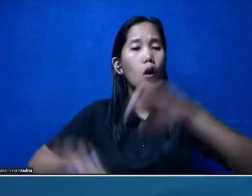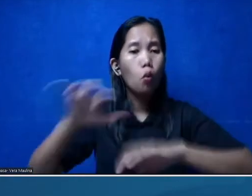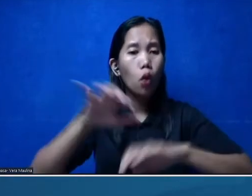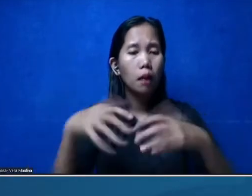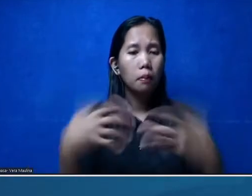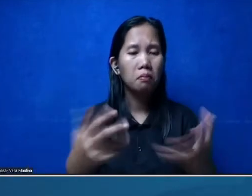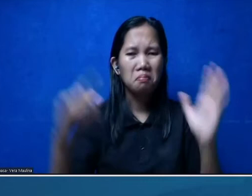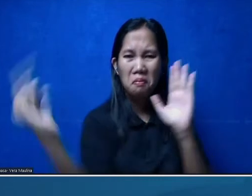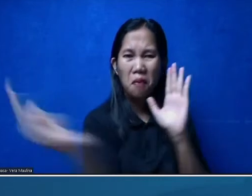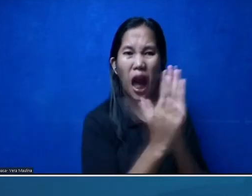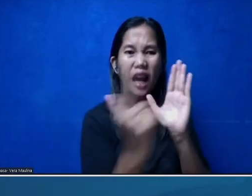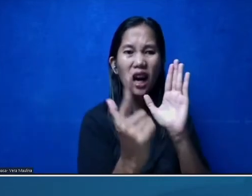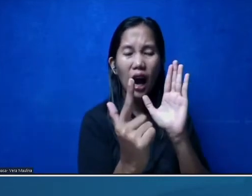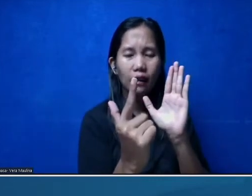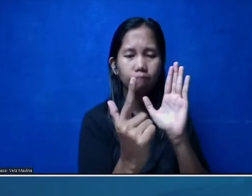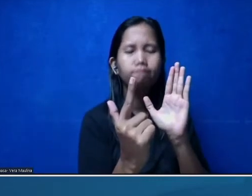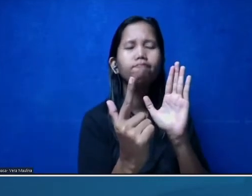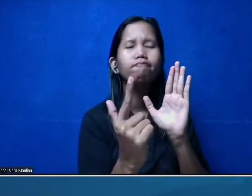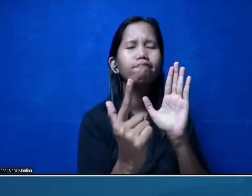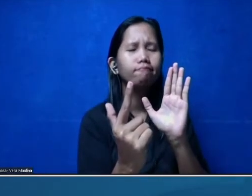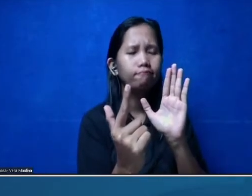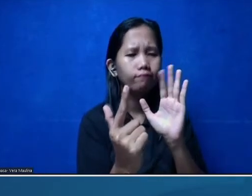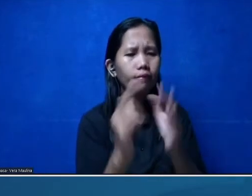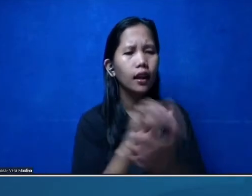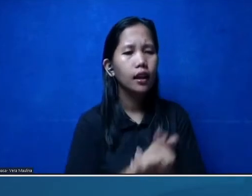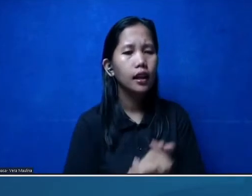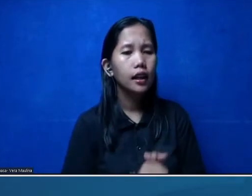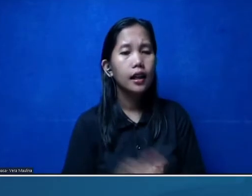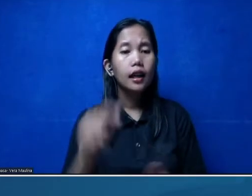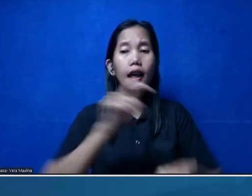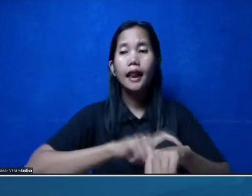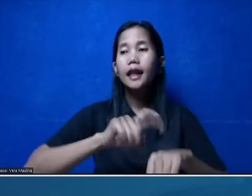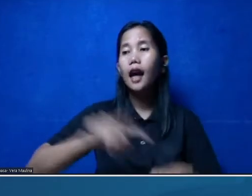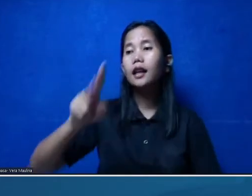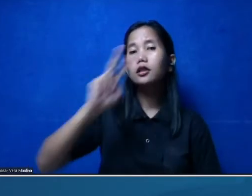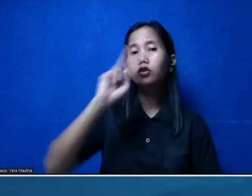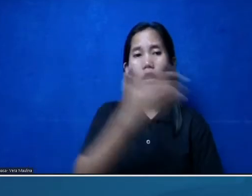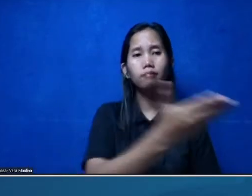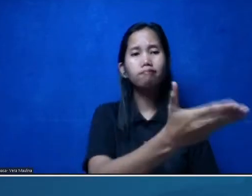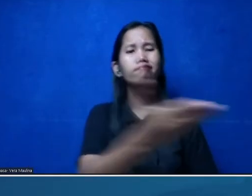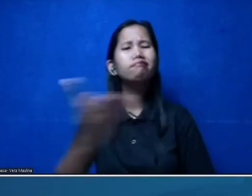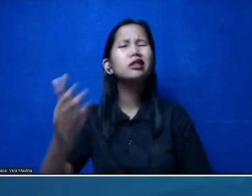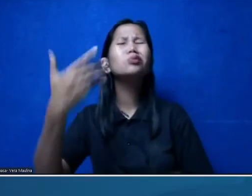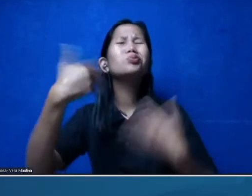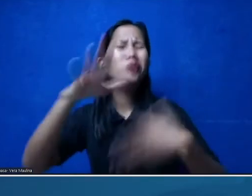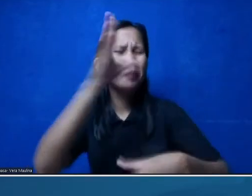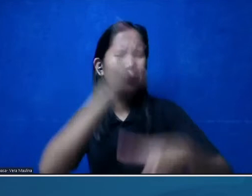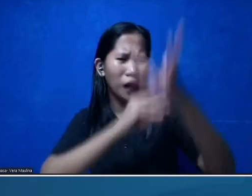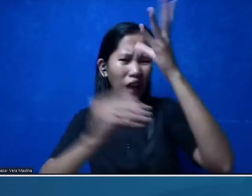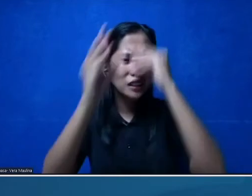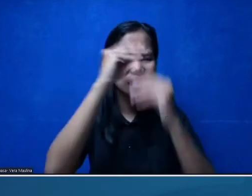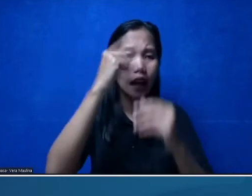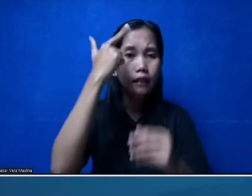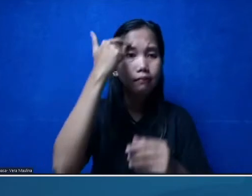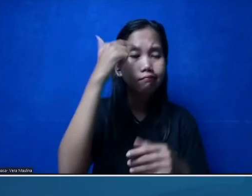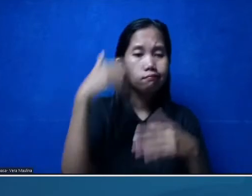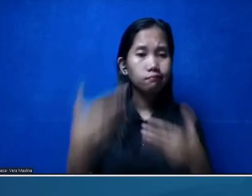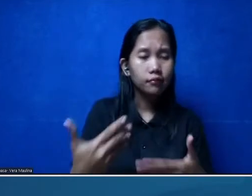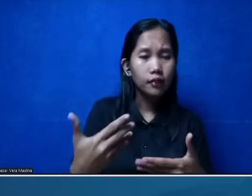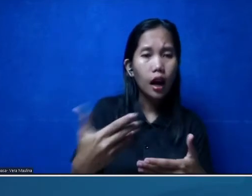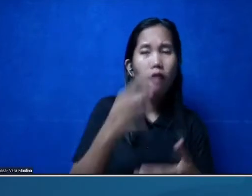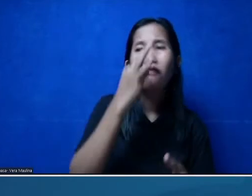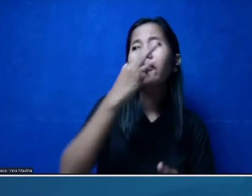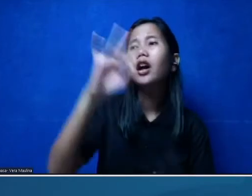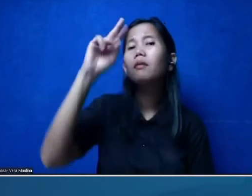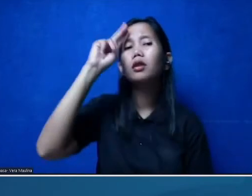al-fatih ketika saudara sudah belajar firman Tuhan kita harus berdoa dan meminta Tuhan bantu